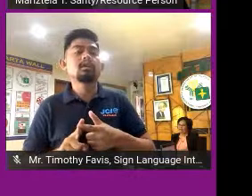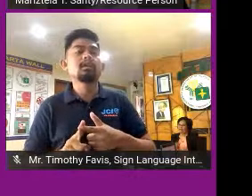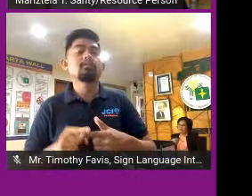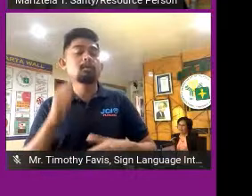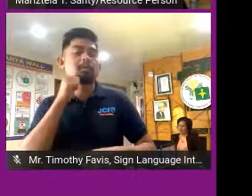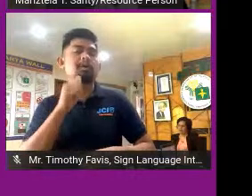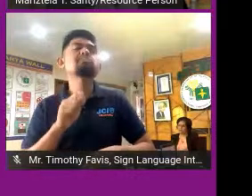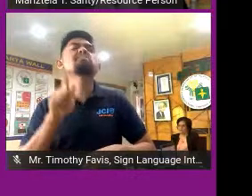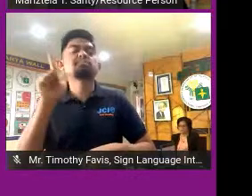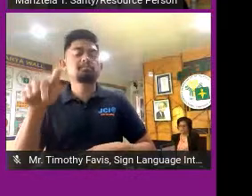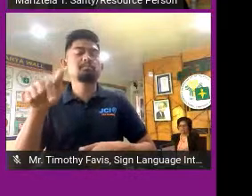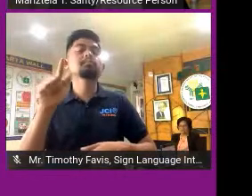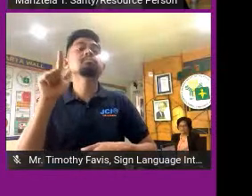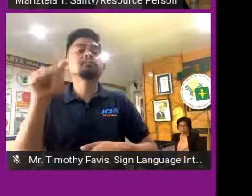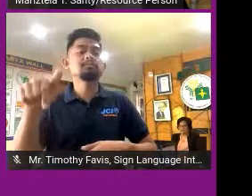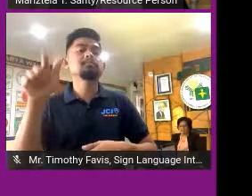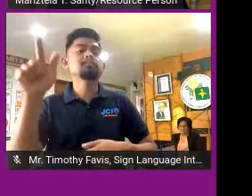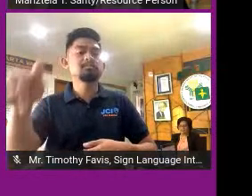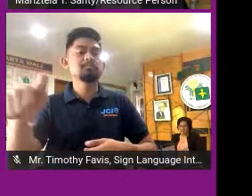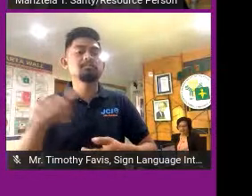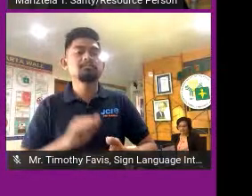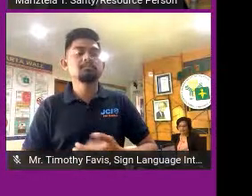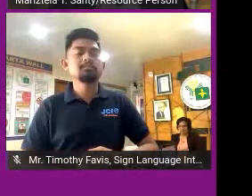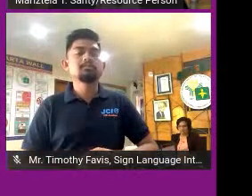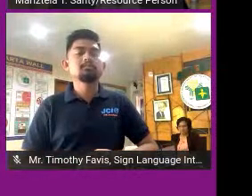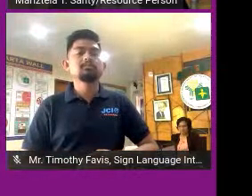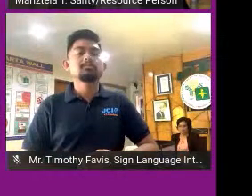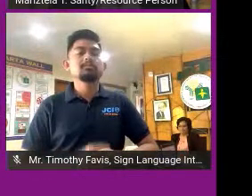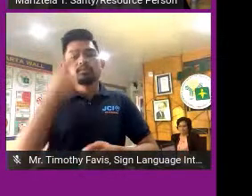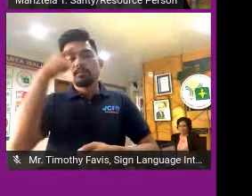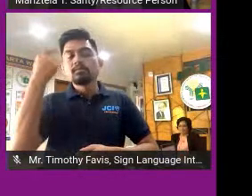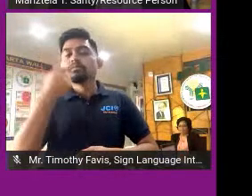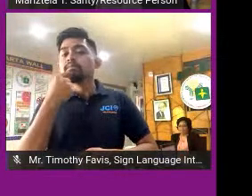last na hinahire. Kasi ang sabi nila,